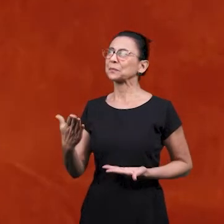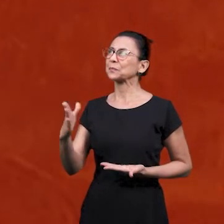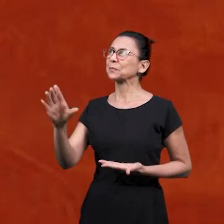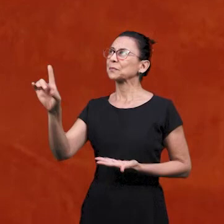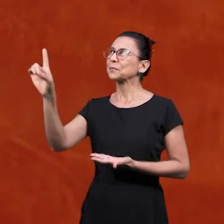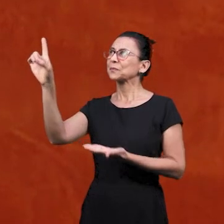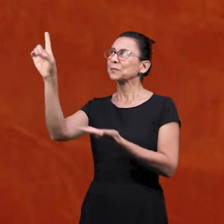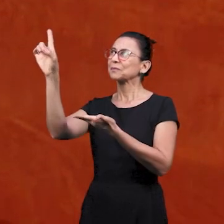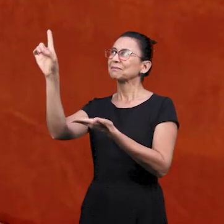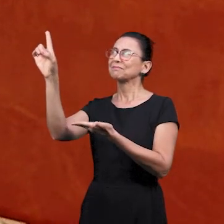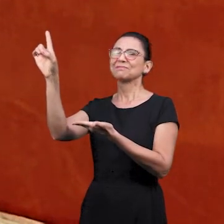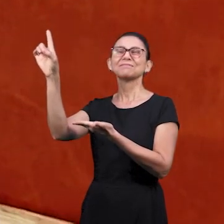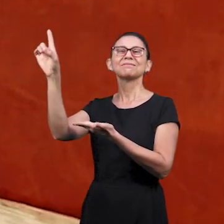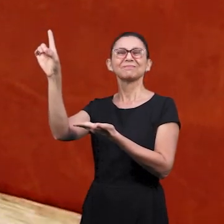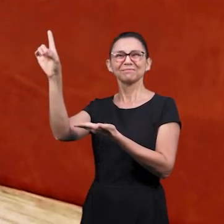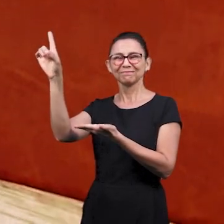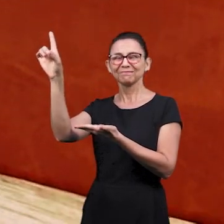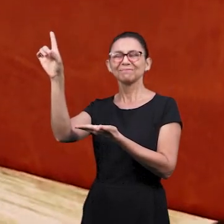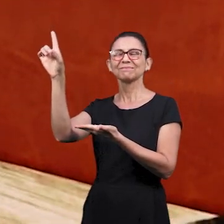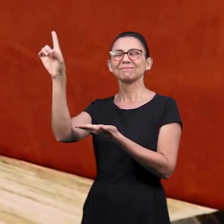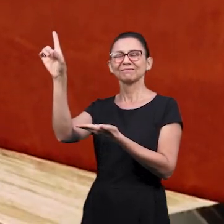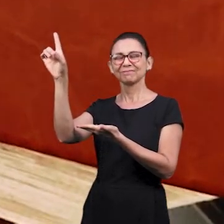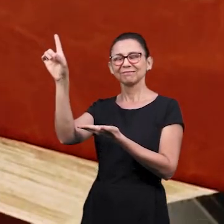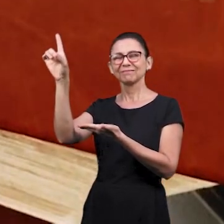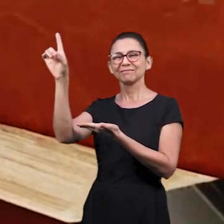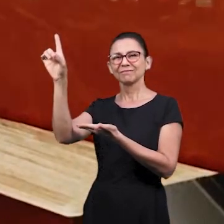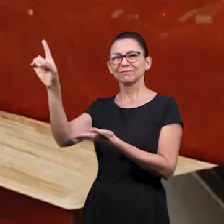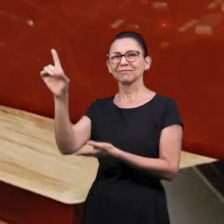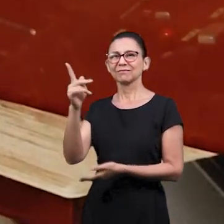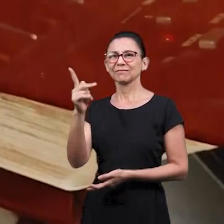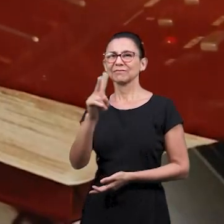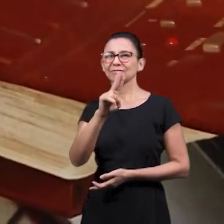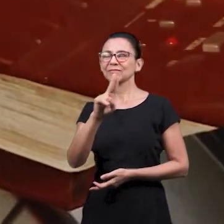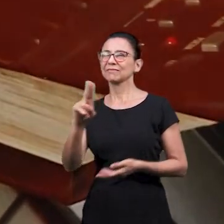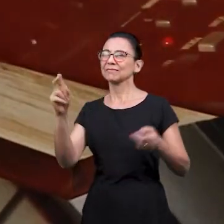Как чудесно служить моему Иисусу,